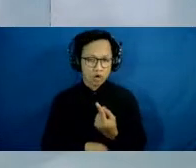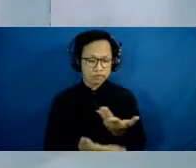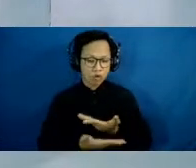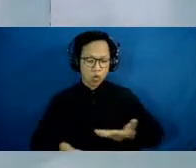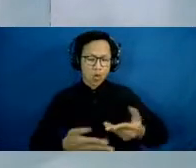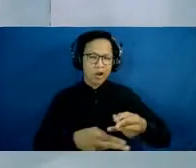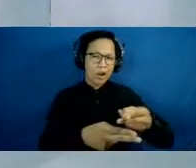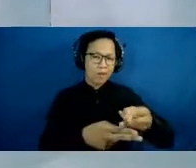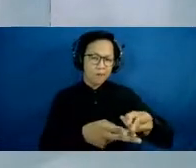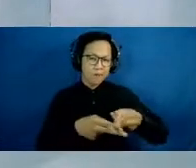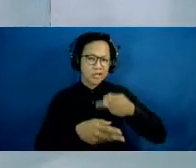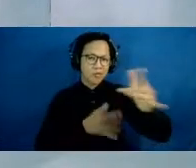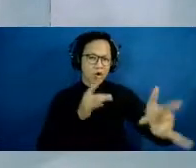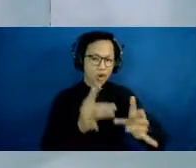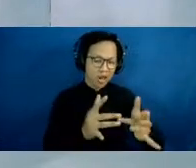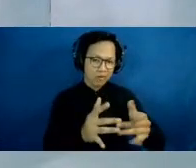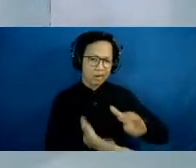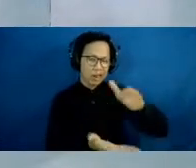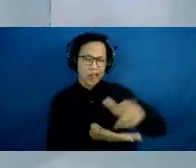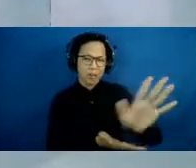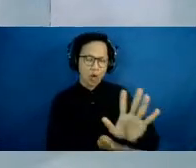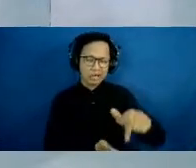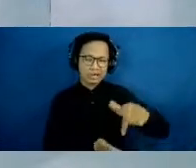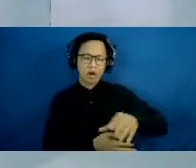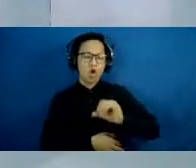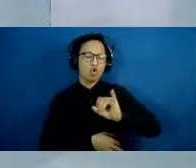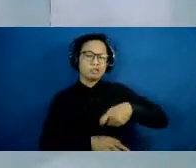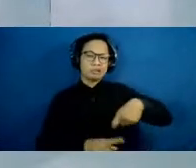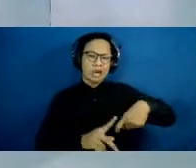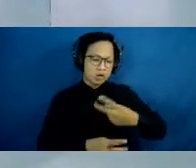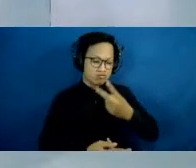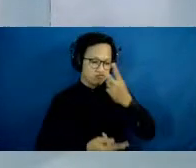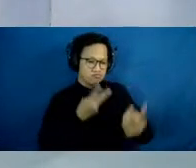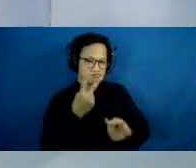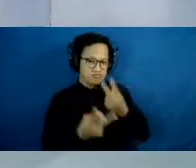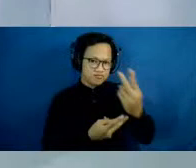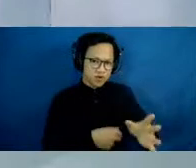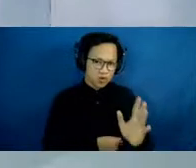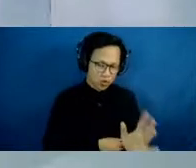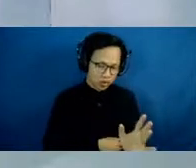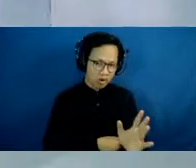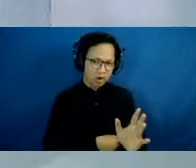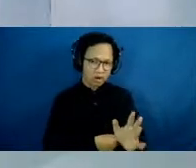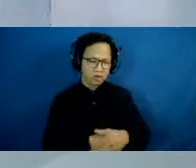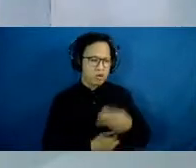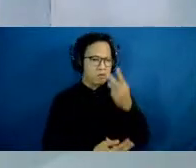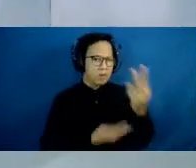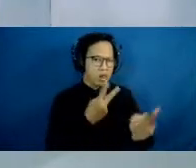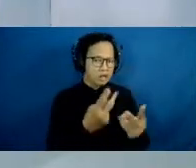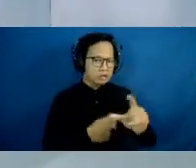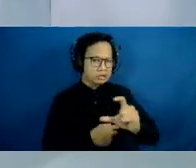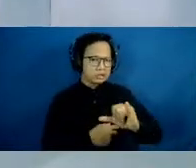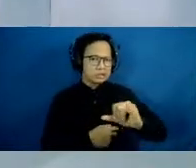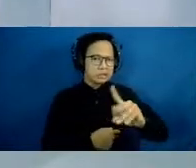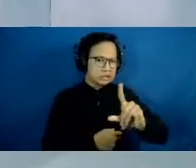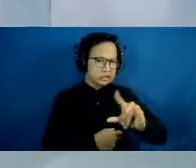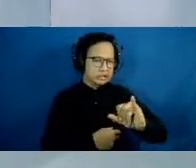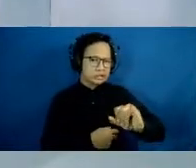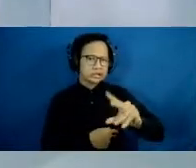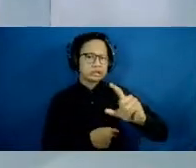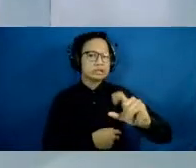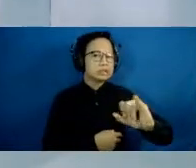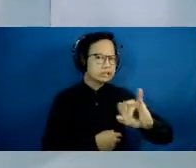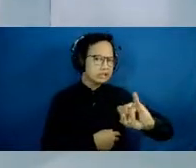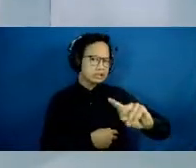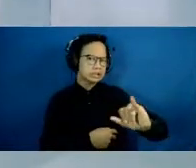ini, sebenarnya kita dari OJK itu sudah mengidentifikasi beberapa hal yang menjadi ciri-ciri daripada pinjol ilegal. Yang jelas